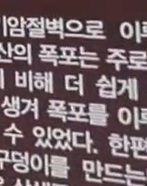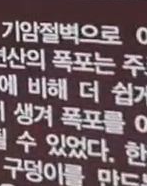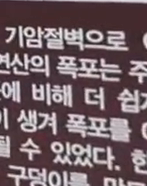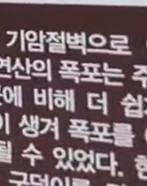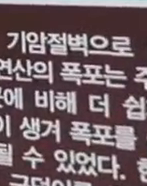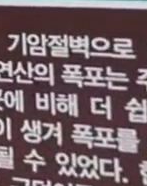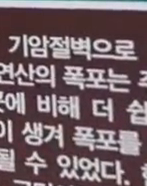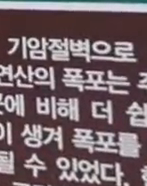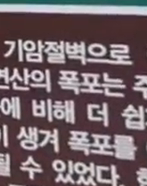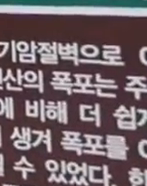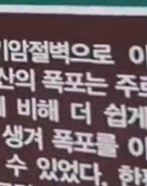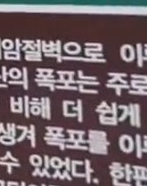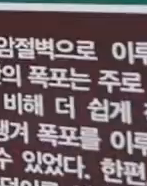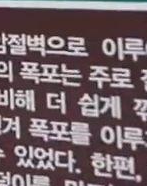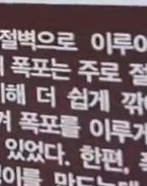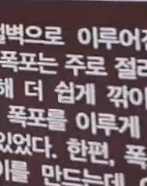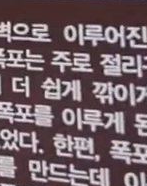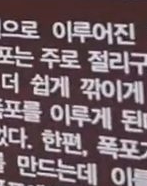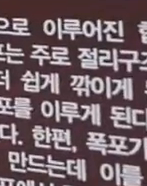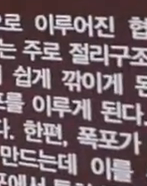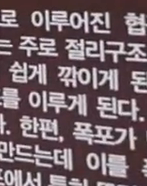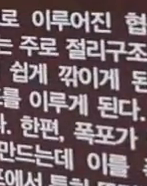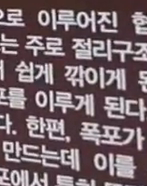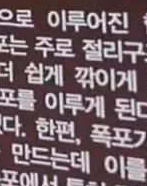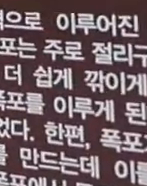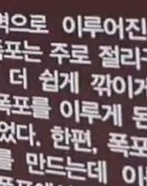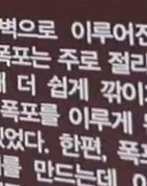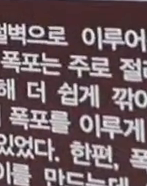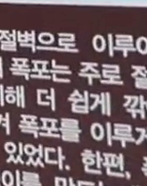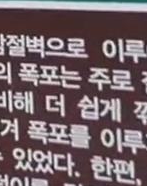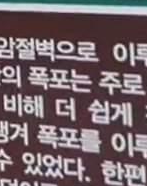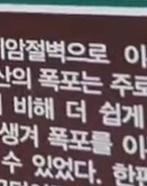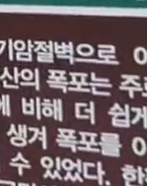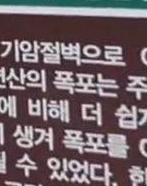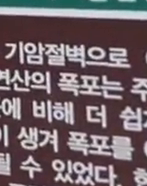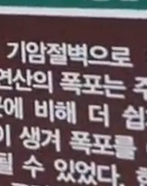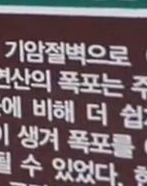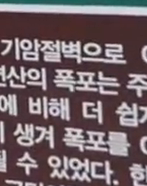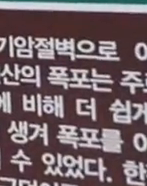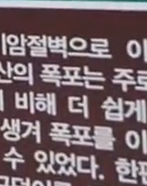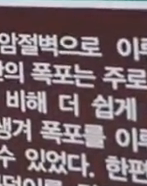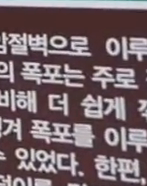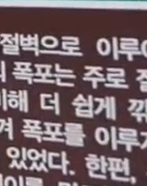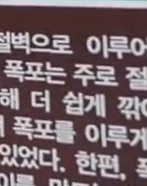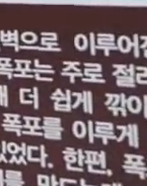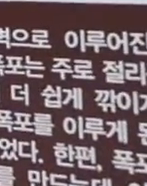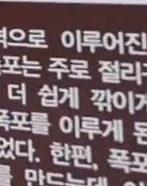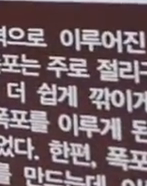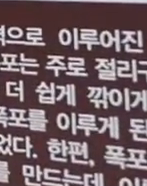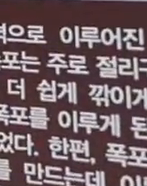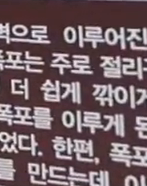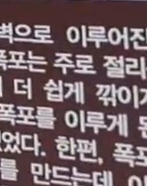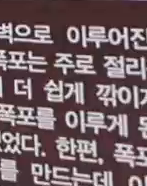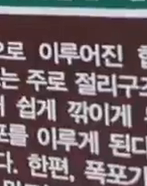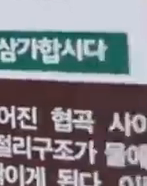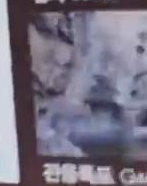떠나세요? 넓은 바다? 저는 조금 달라요. 폭포가 있는 곳인데 무려